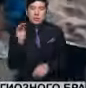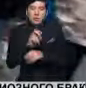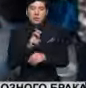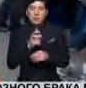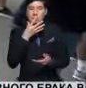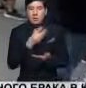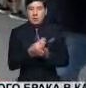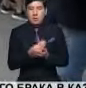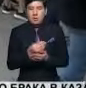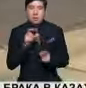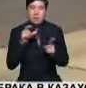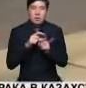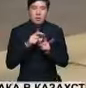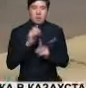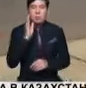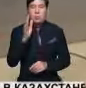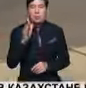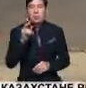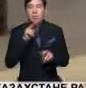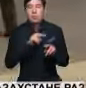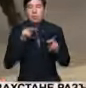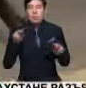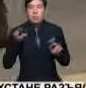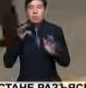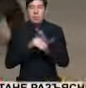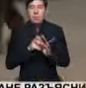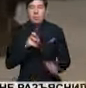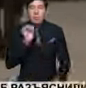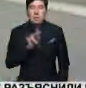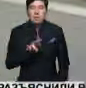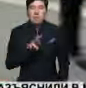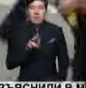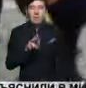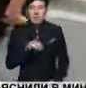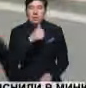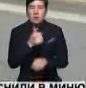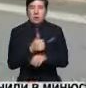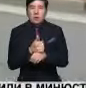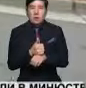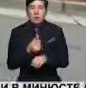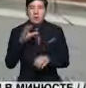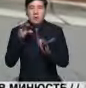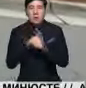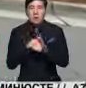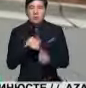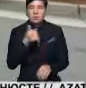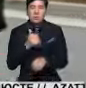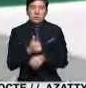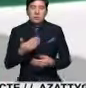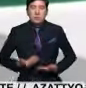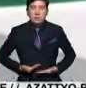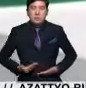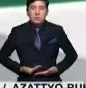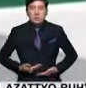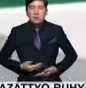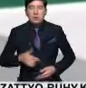свои голоса за будущего президента. Для простых американцев главное – личные финансы и качество жизни, тарифы на бензин,